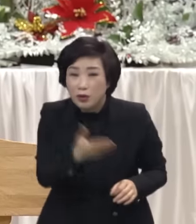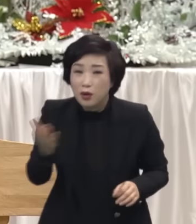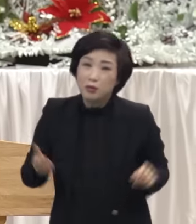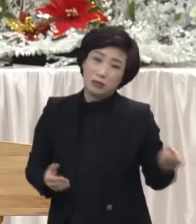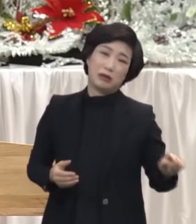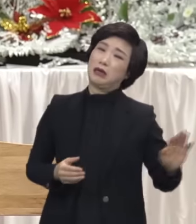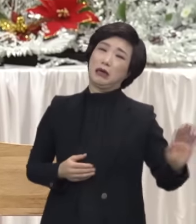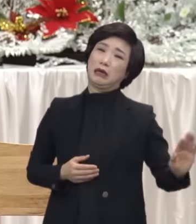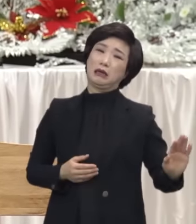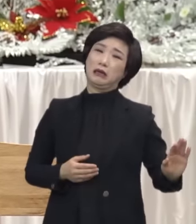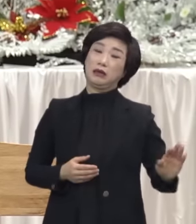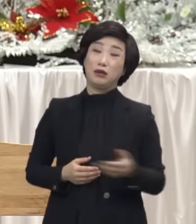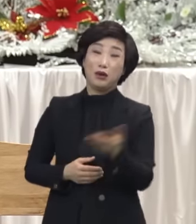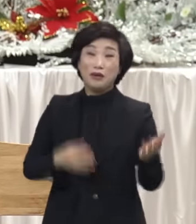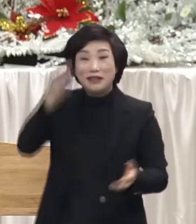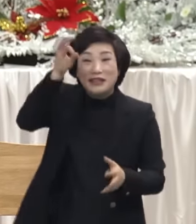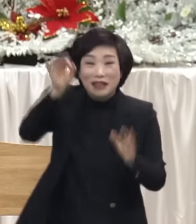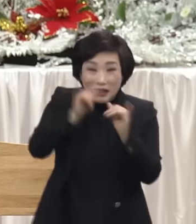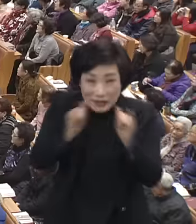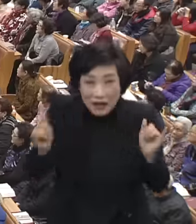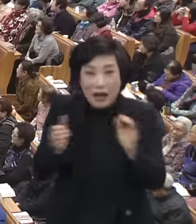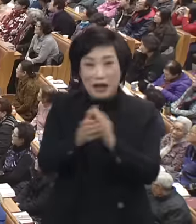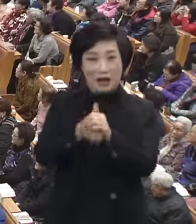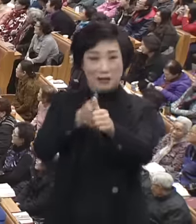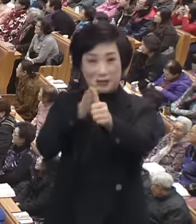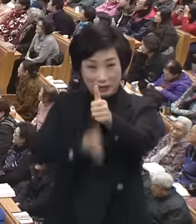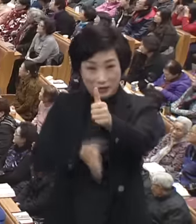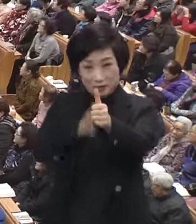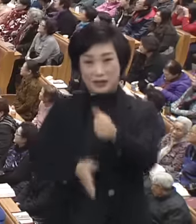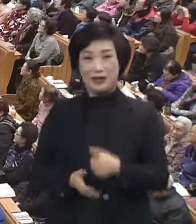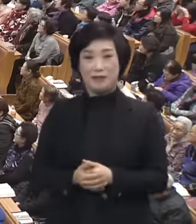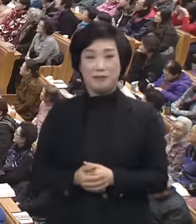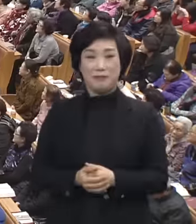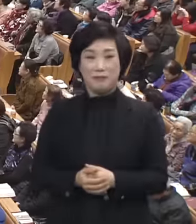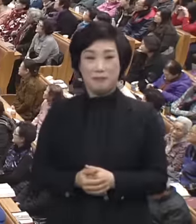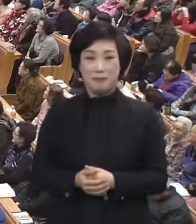이래서는 안 된다고 인정하시는 분 아멘합시다.